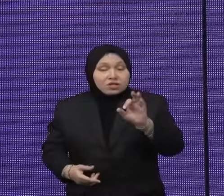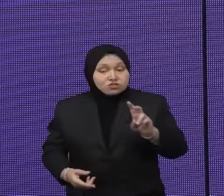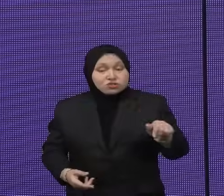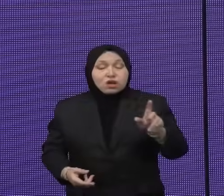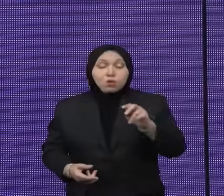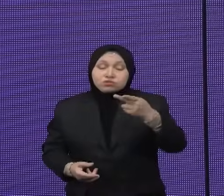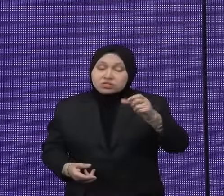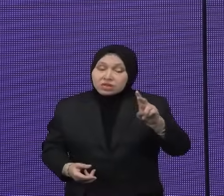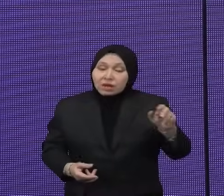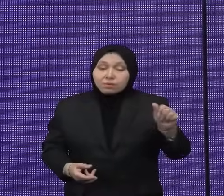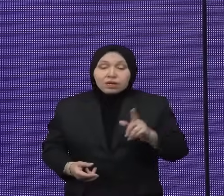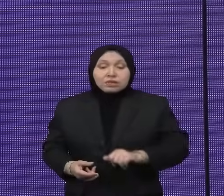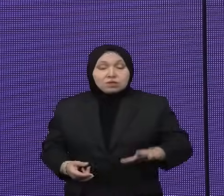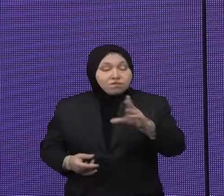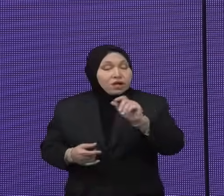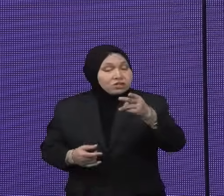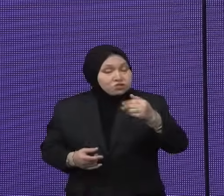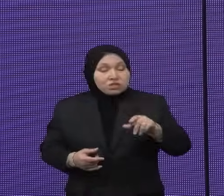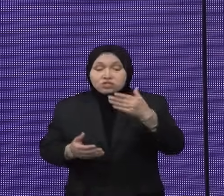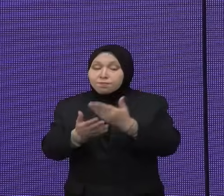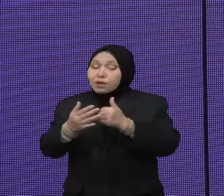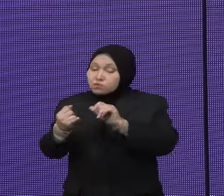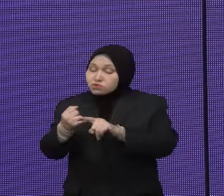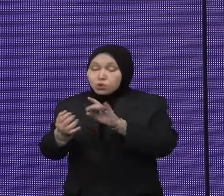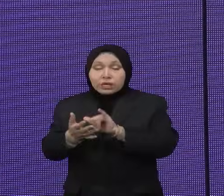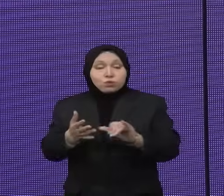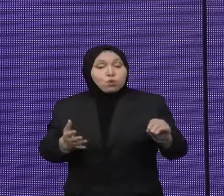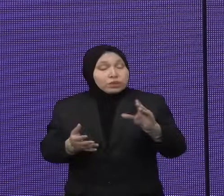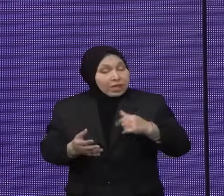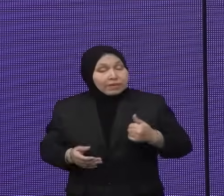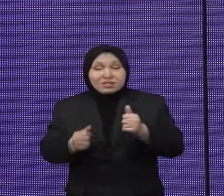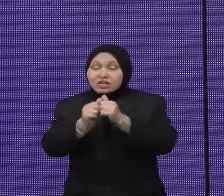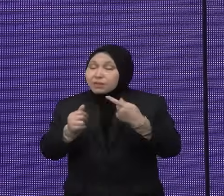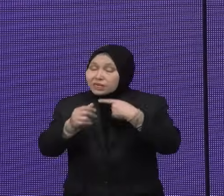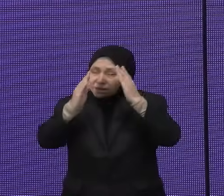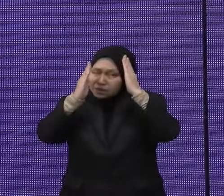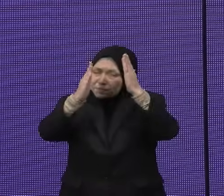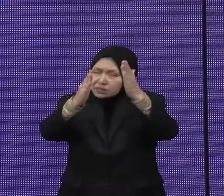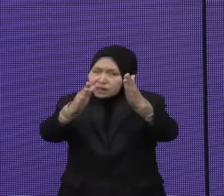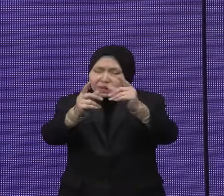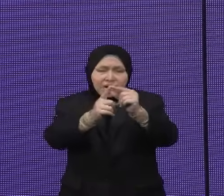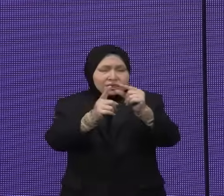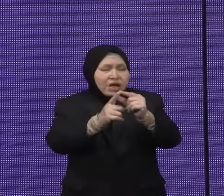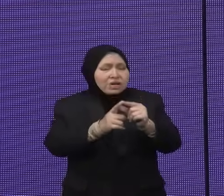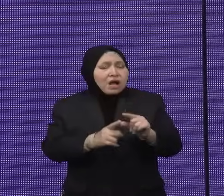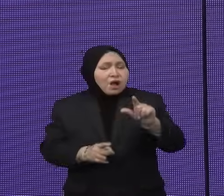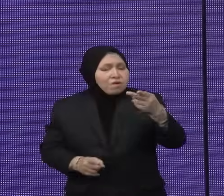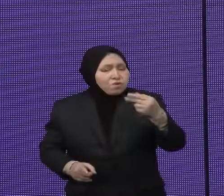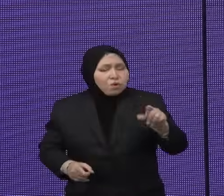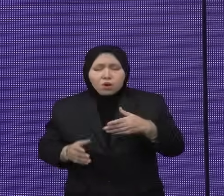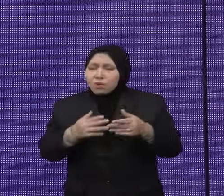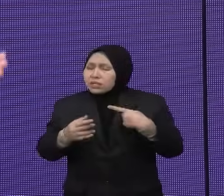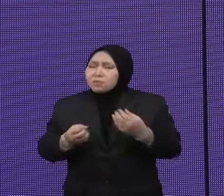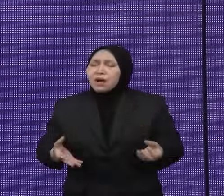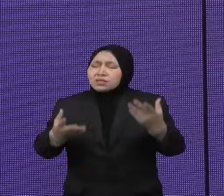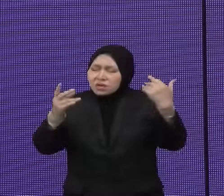fa'idha uhsinna fa'in atayna bifahishah sehingga hujung. Dan mari sama-sama kita beri perhatian kepada perkataan ghafurur rahim. Walaupun kita banyak